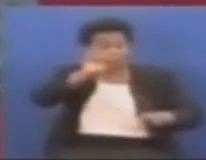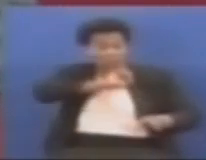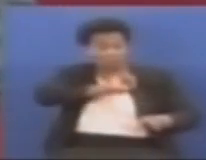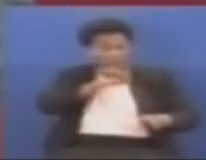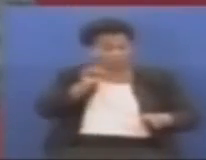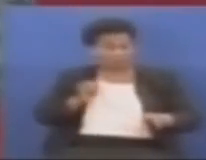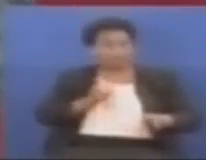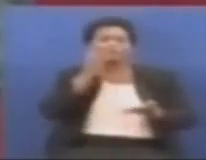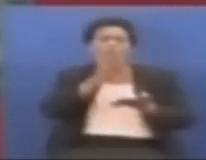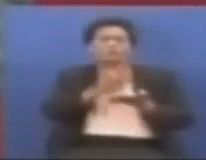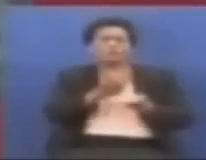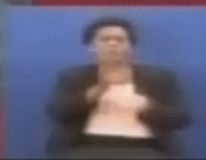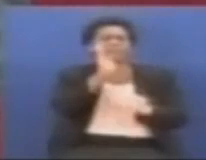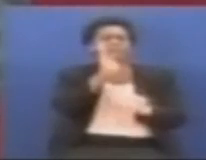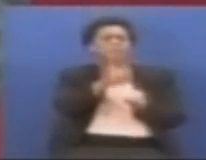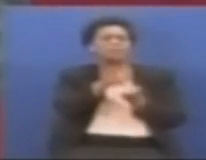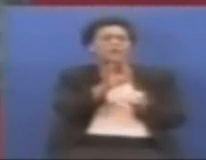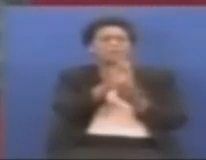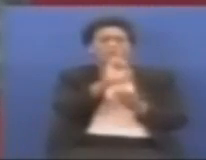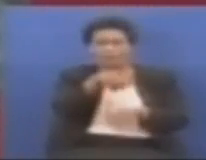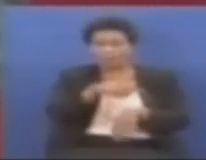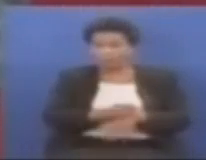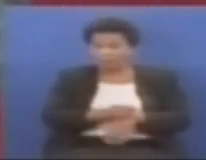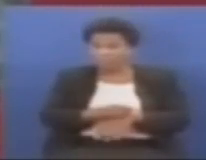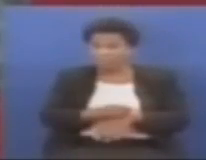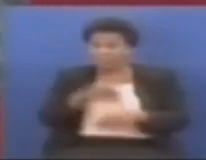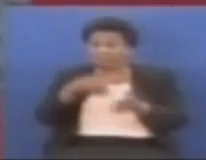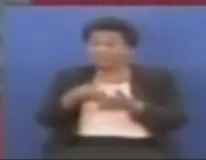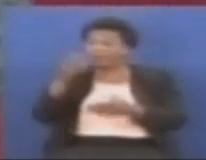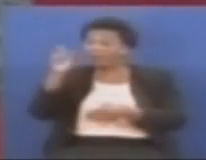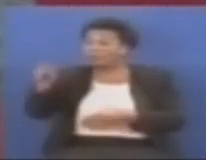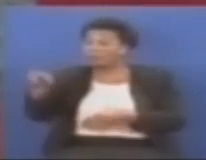lakini pia na uwepo wa shughuli za utalii katika maeneo hayo.